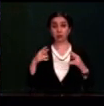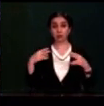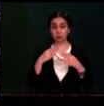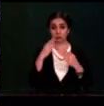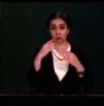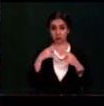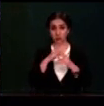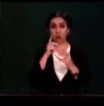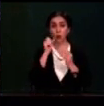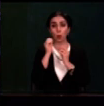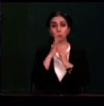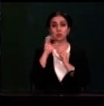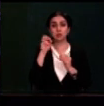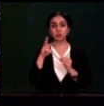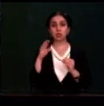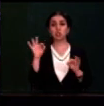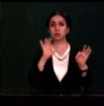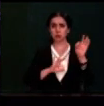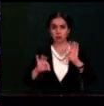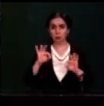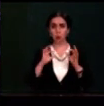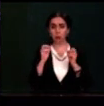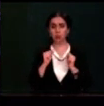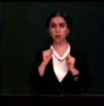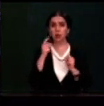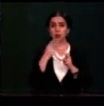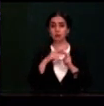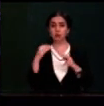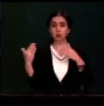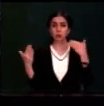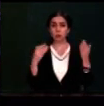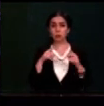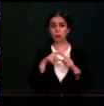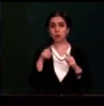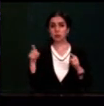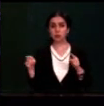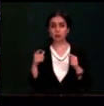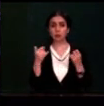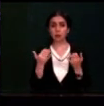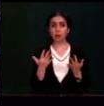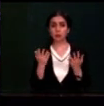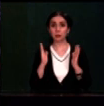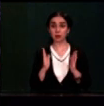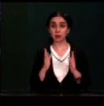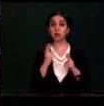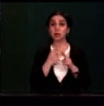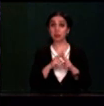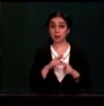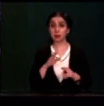cm. Chizmamizni chizib oldik. M nuqtadan kvadratning tomonlarigacha masofani topish talab etiladi.